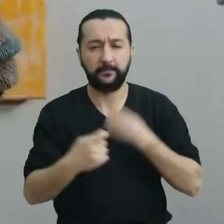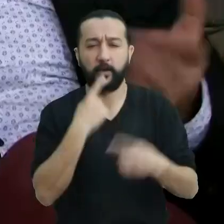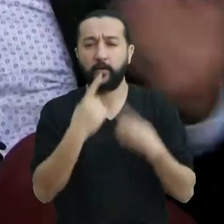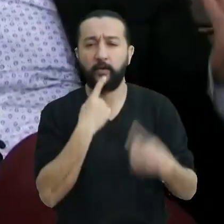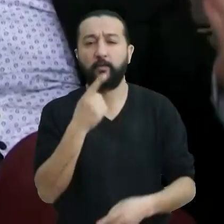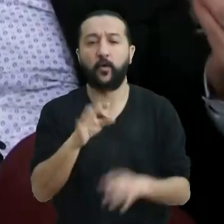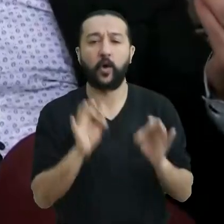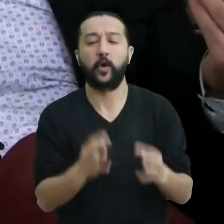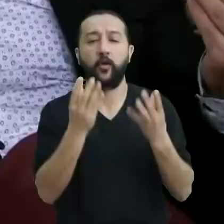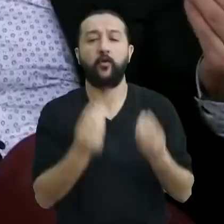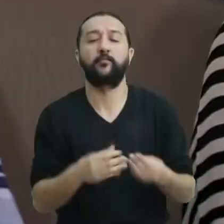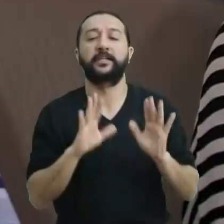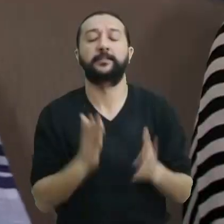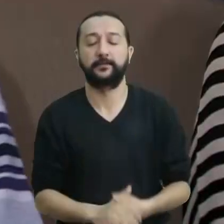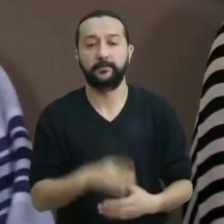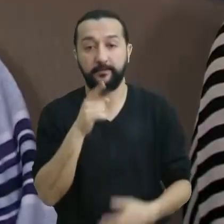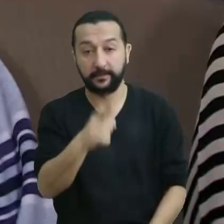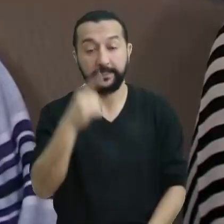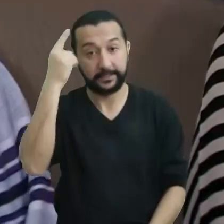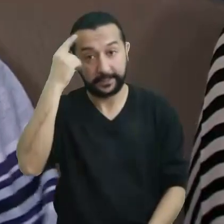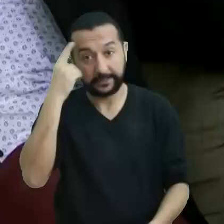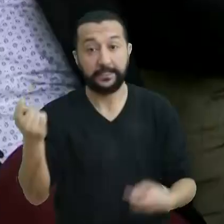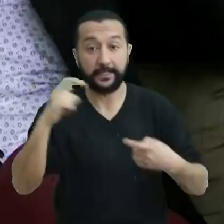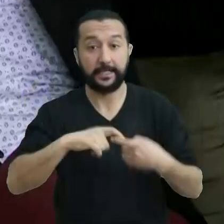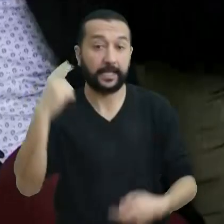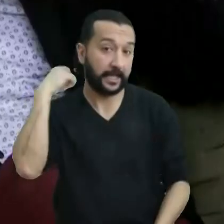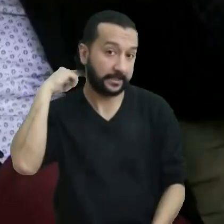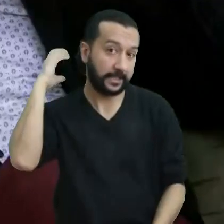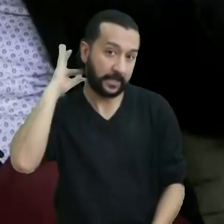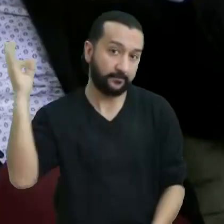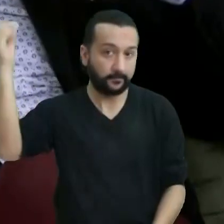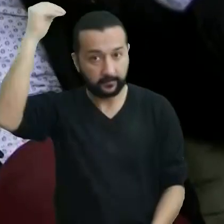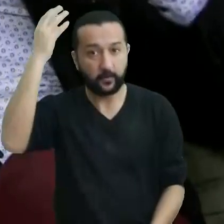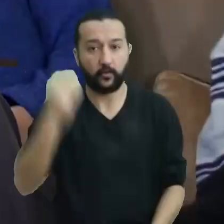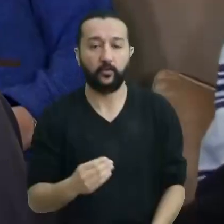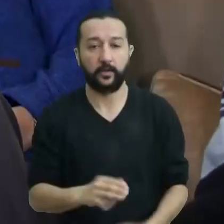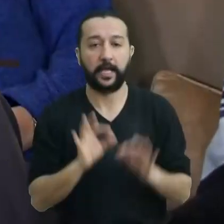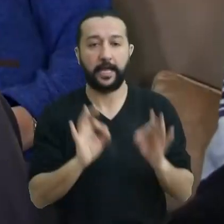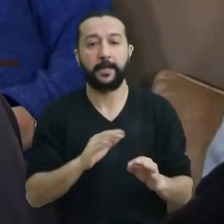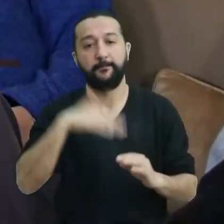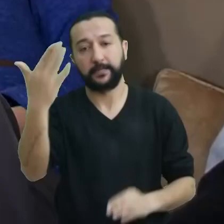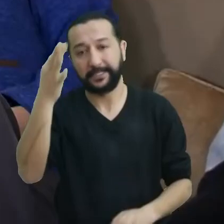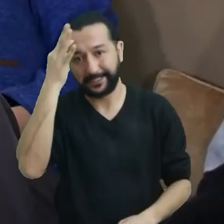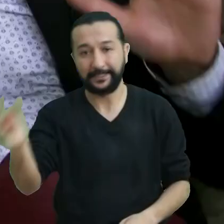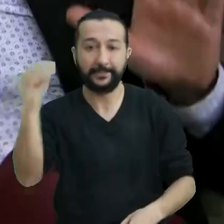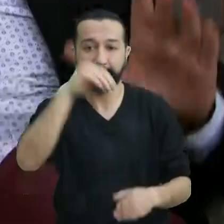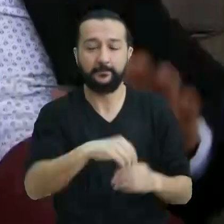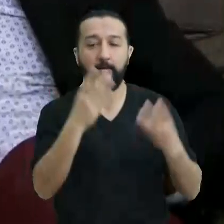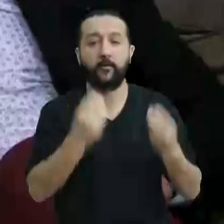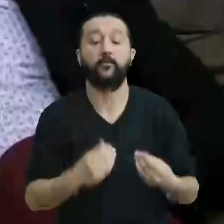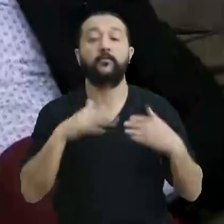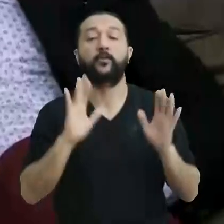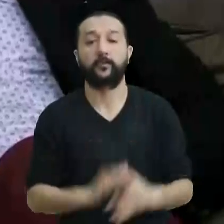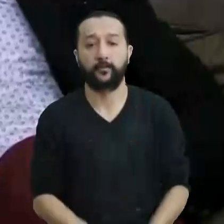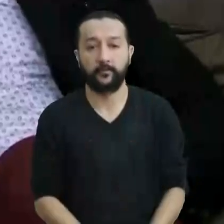Şükrü. O öyle olmuyor. Yani saç nakli şöyle enseden tepeye doğru oluyor yani. Öyle başka saçtan başka saça